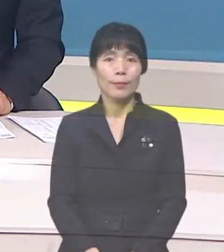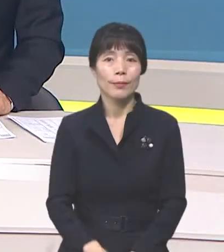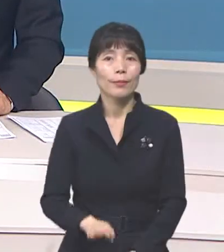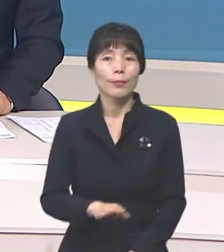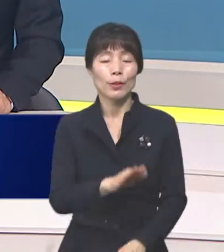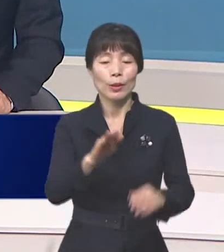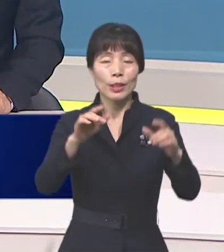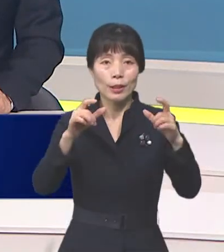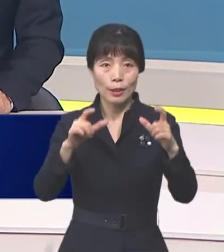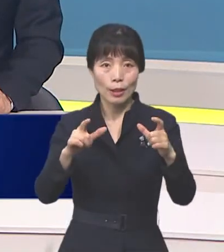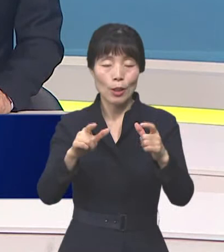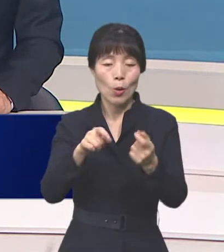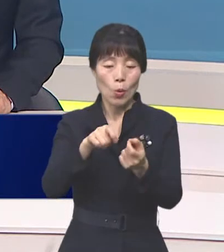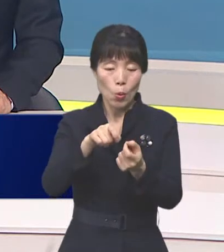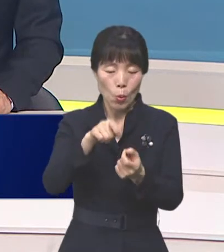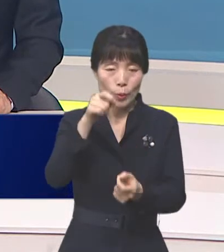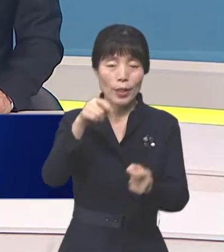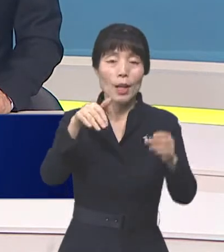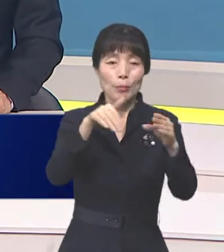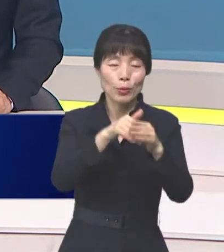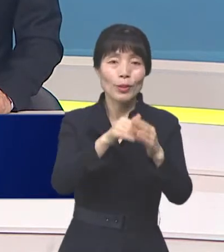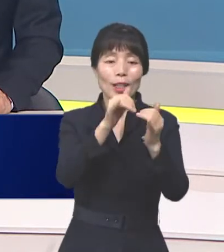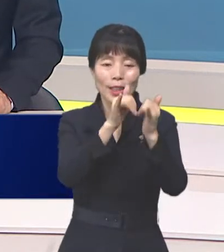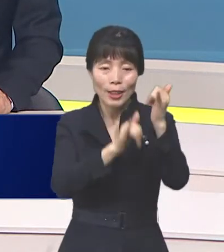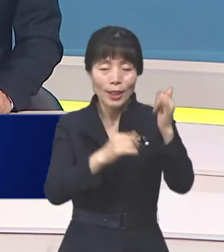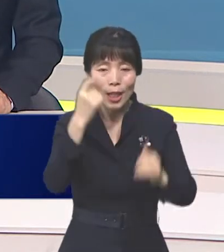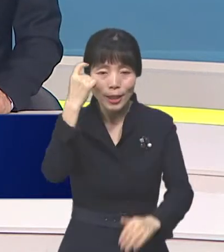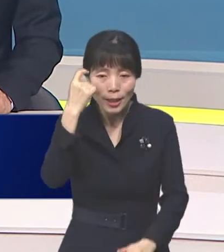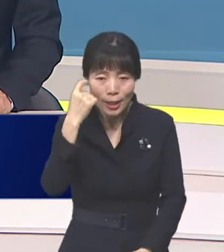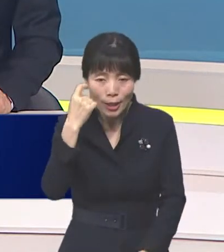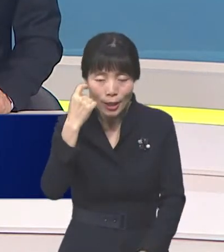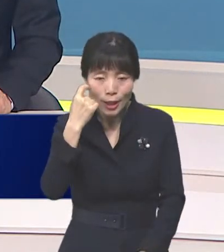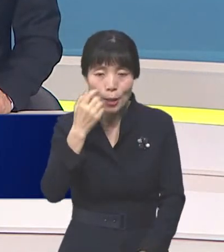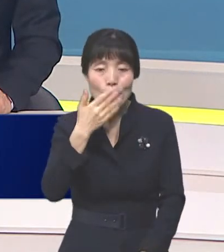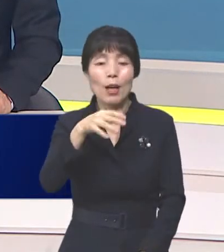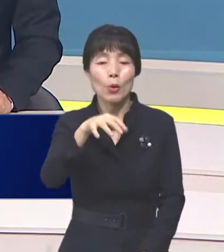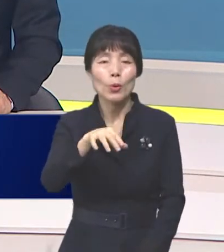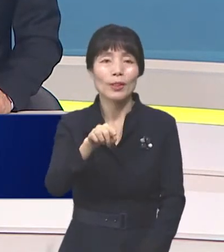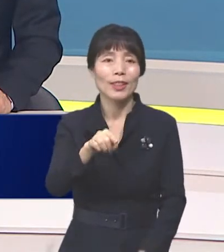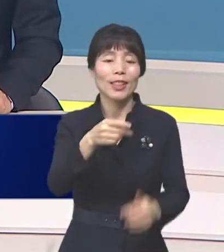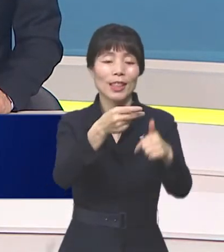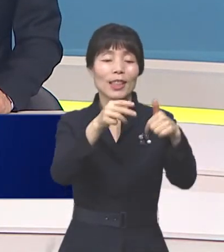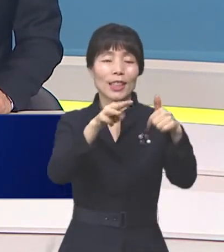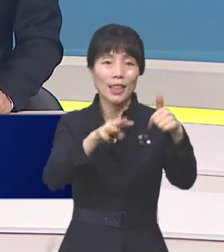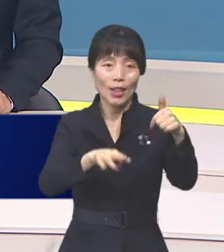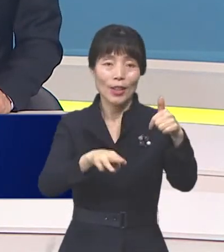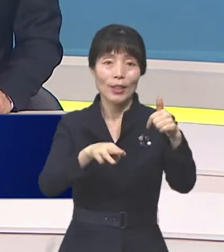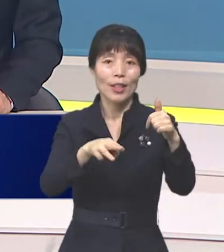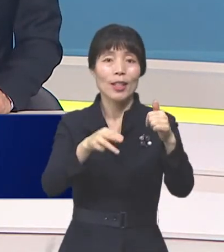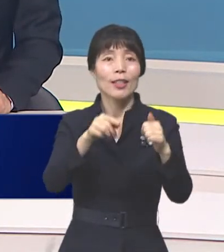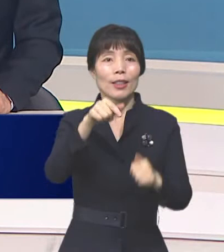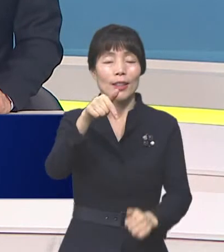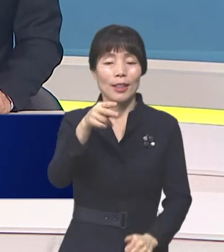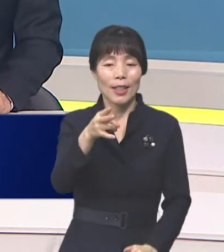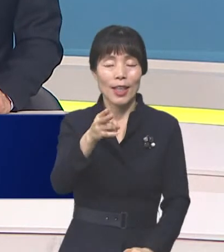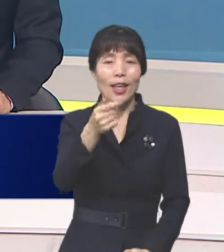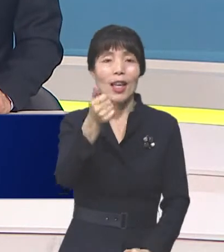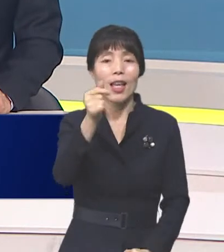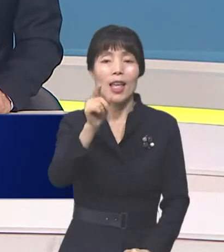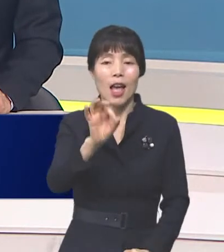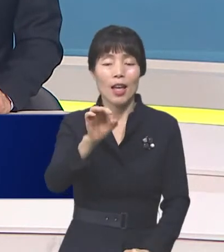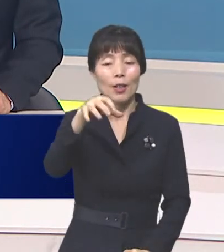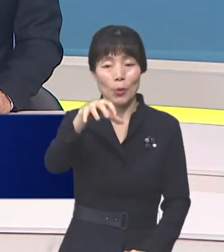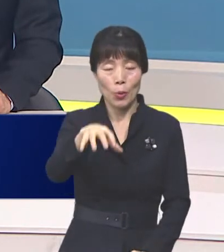우리 지역의 오랜 문화 역사를 느낄 수 있는 곳 가운데 하나가 바로 인천 계양장입니다. 그만큼 새로운